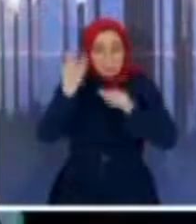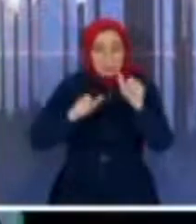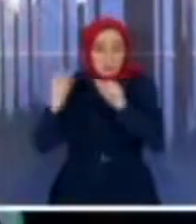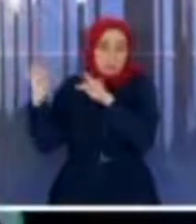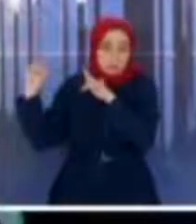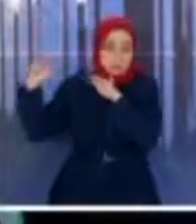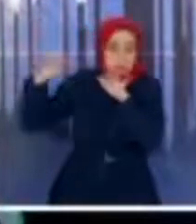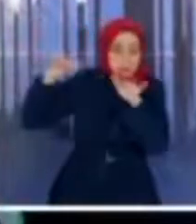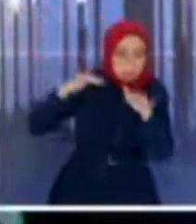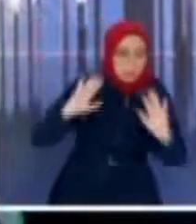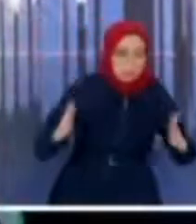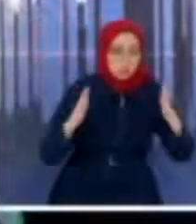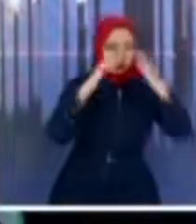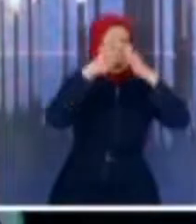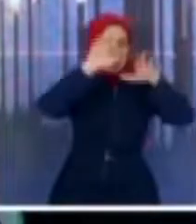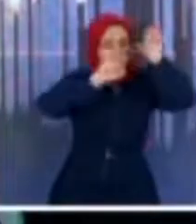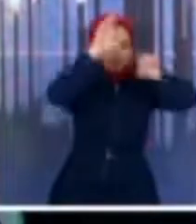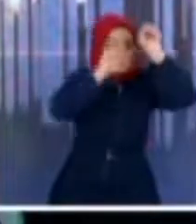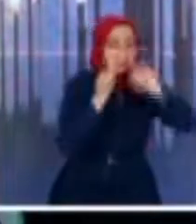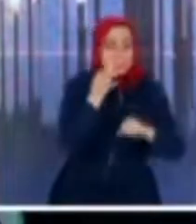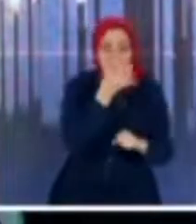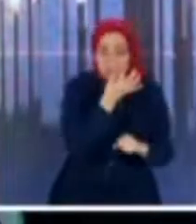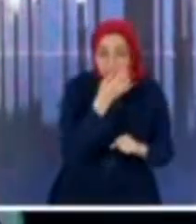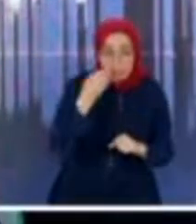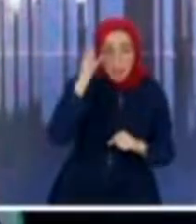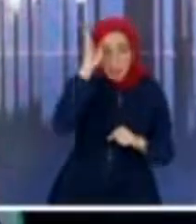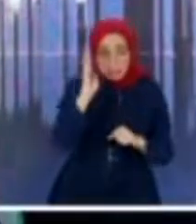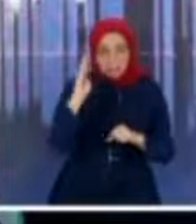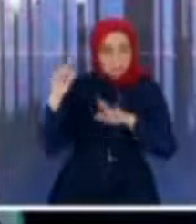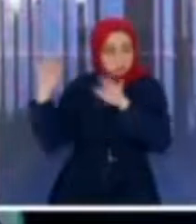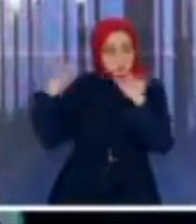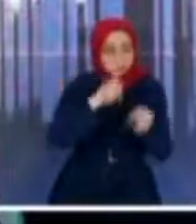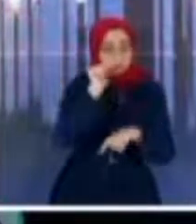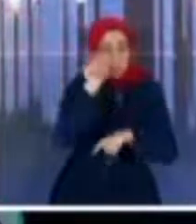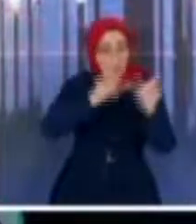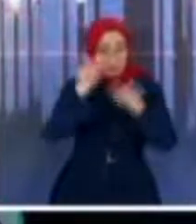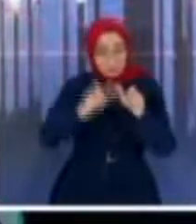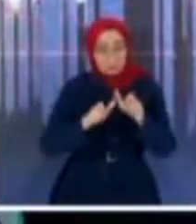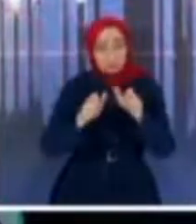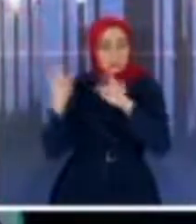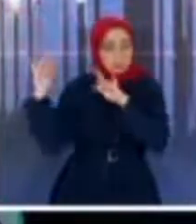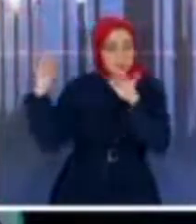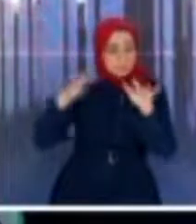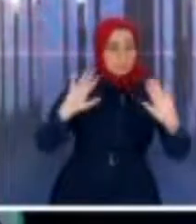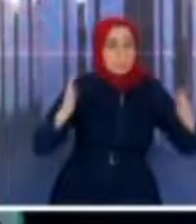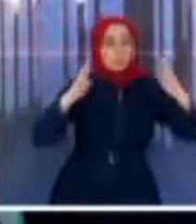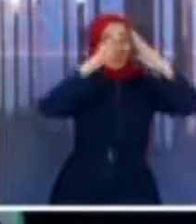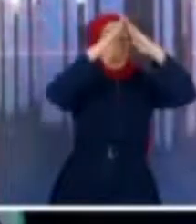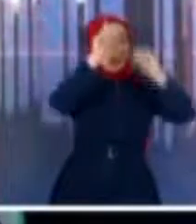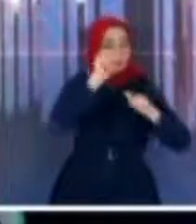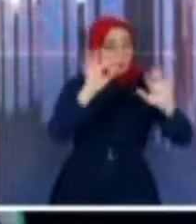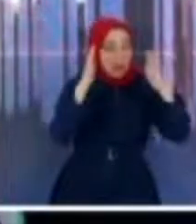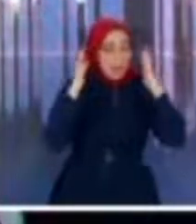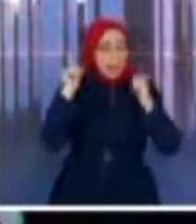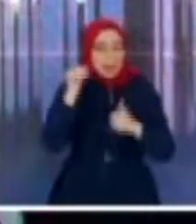كما تعرفوا الشمال الغربي نفزه والشمال الغربي ككل ولات وجهه سياحيه بويسكا عندنا الجبال عندنا الغابات